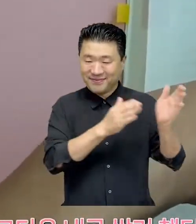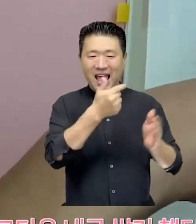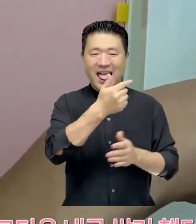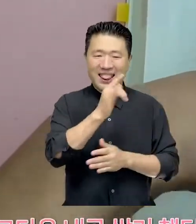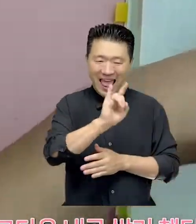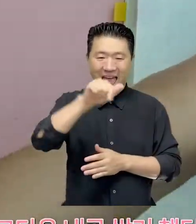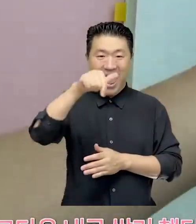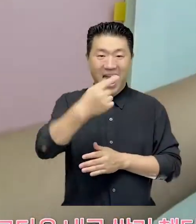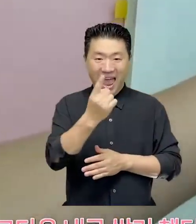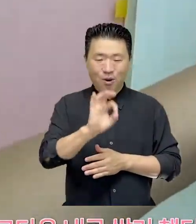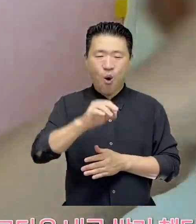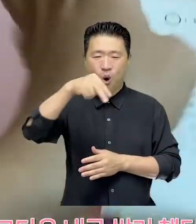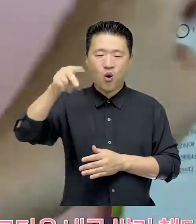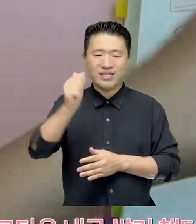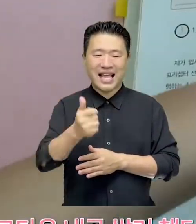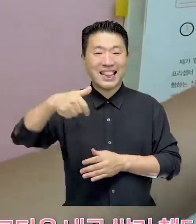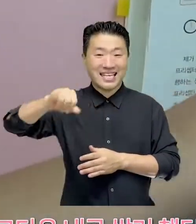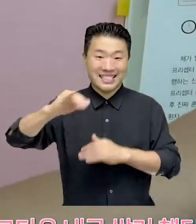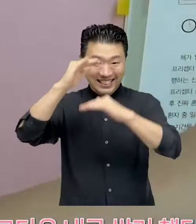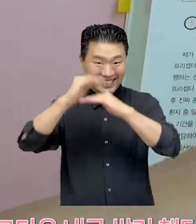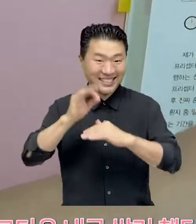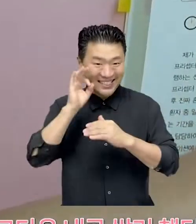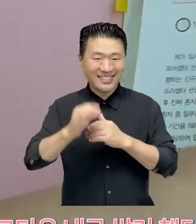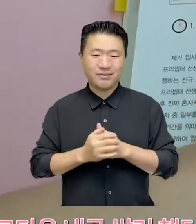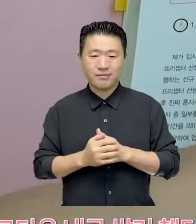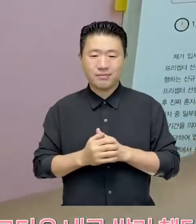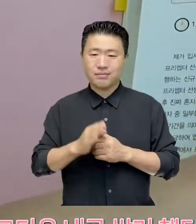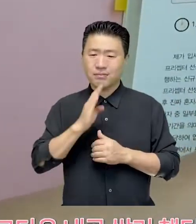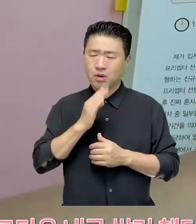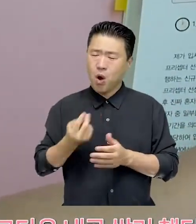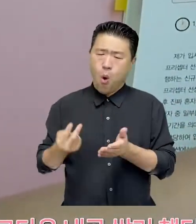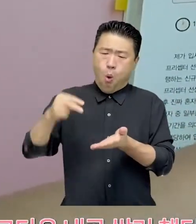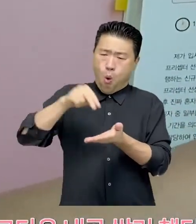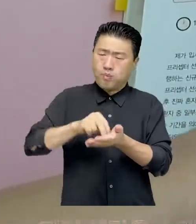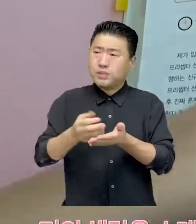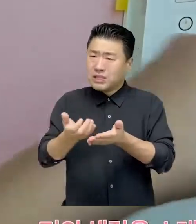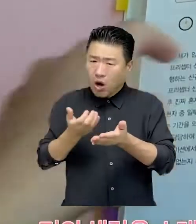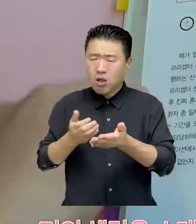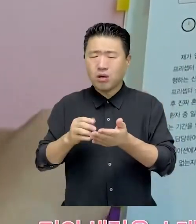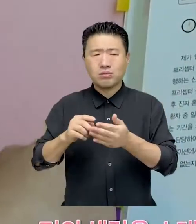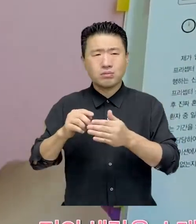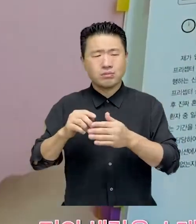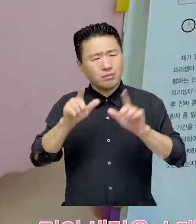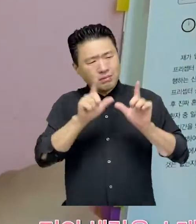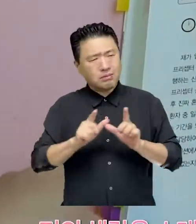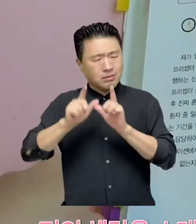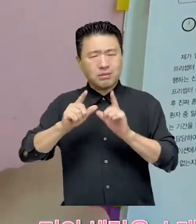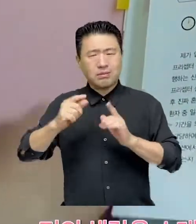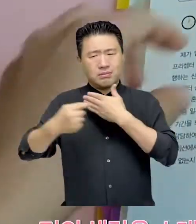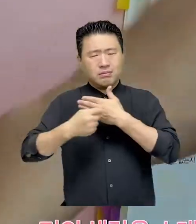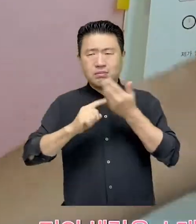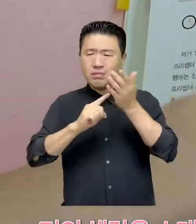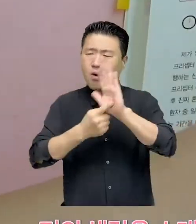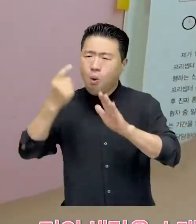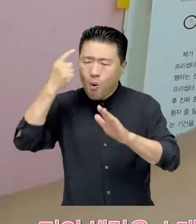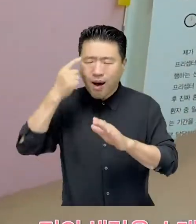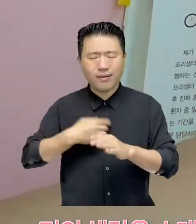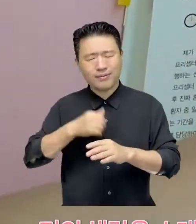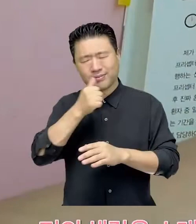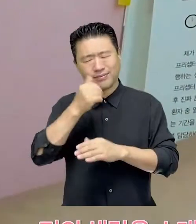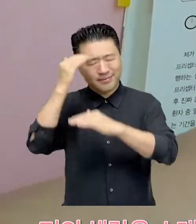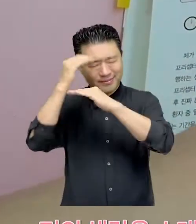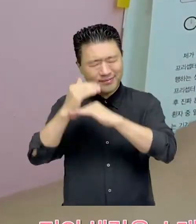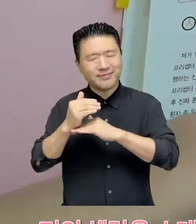그 다음 내공 쌓기 챕터에서는 이제 왜 독립 전부터 독립한 것처럼 지내야 하는지 저의